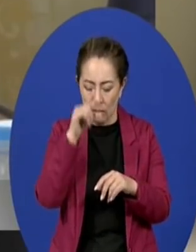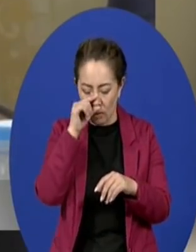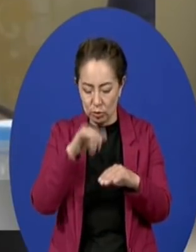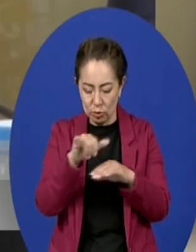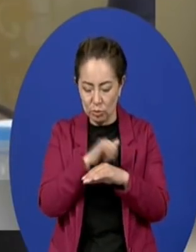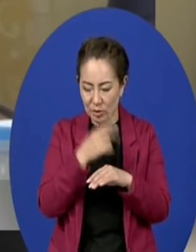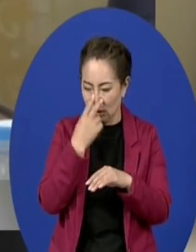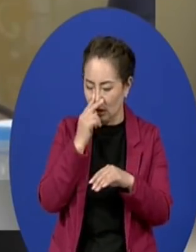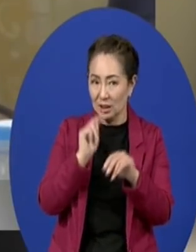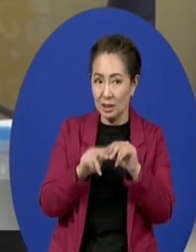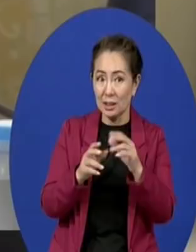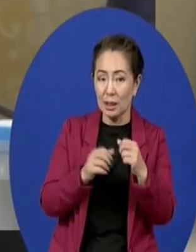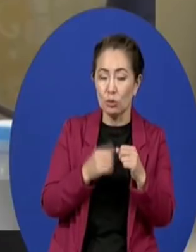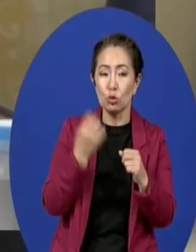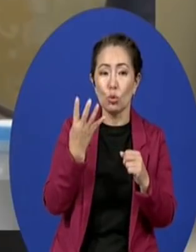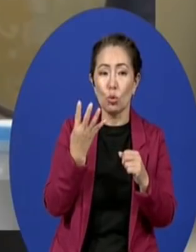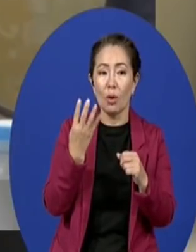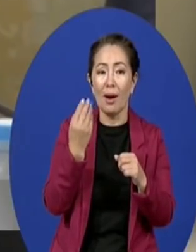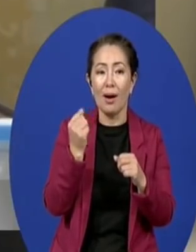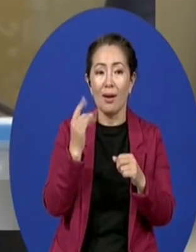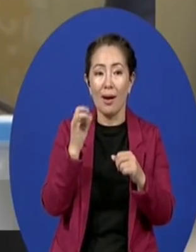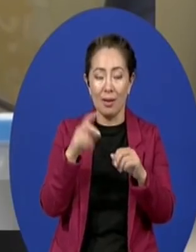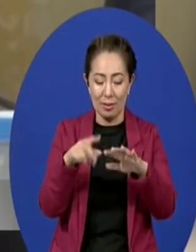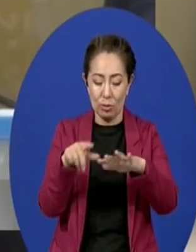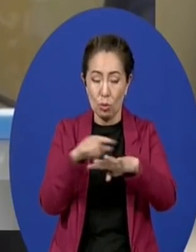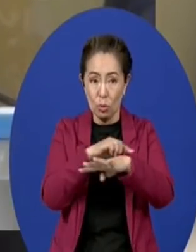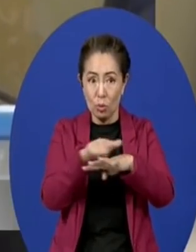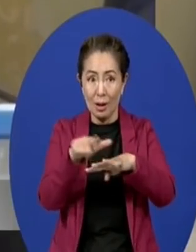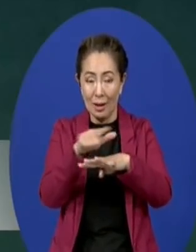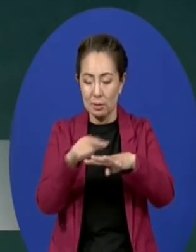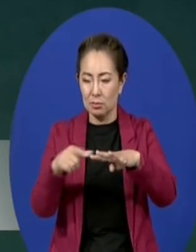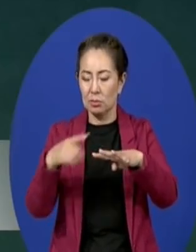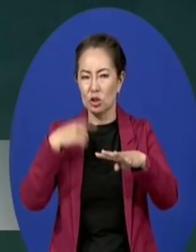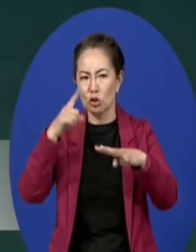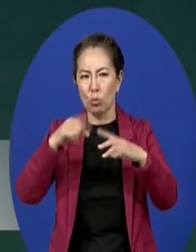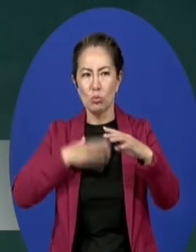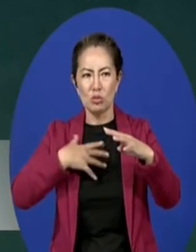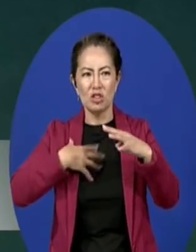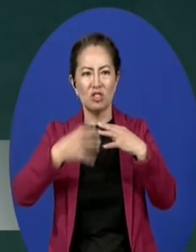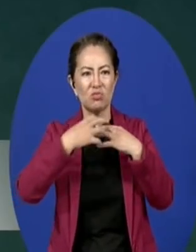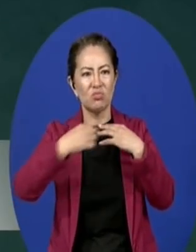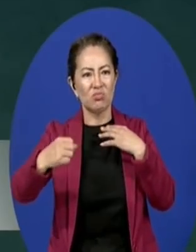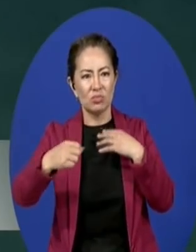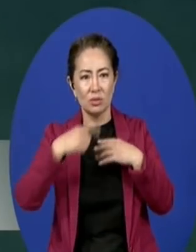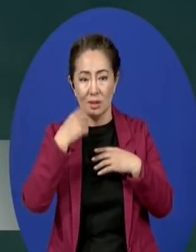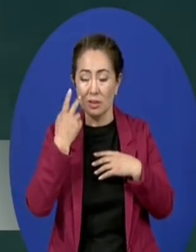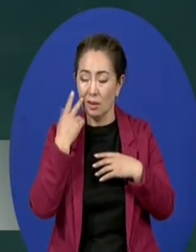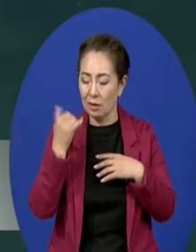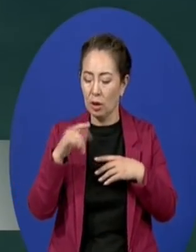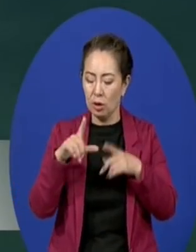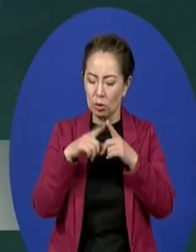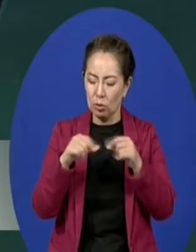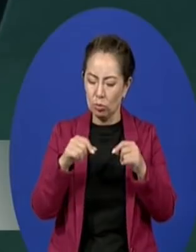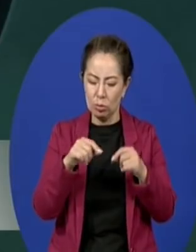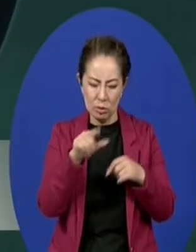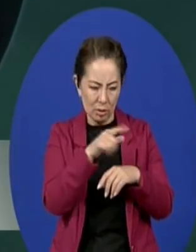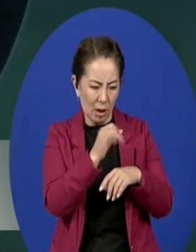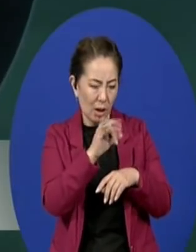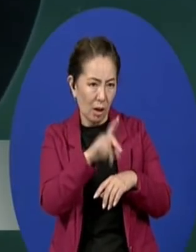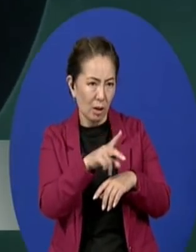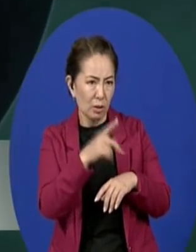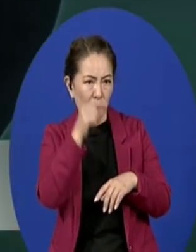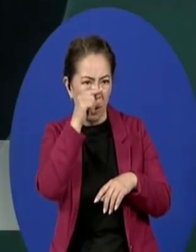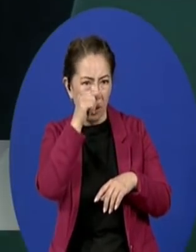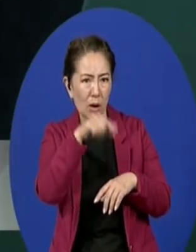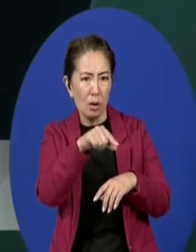улсын хяналтанд байдаг дөрвөн арлыг Япон улс өөрийн газар нутгийн нэг хэсэг гэж үзсээр ирсэн. Япон улс дээрх арлуудыг